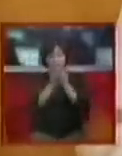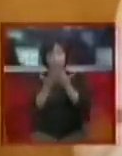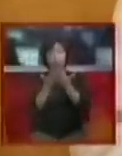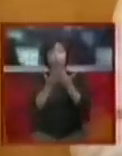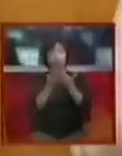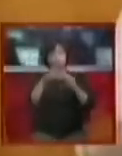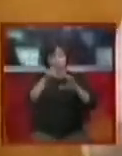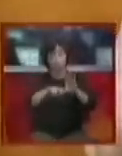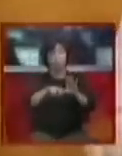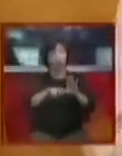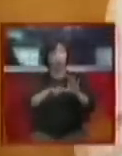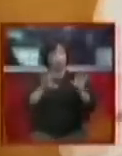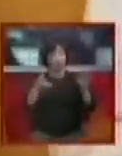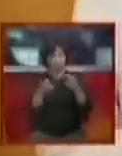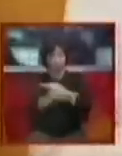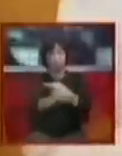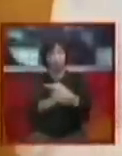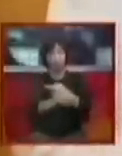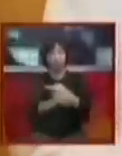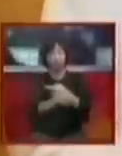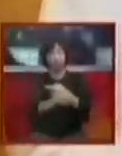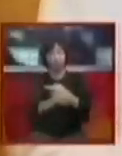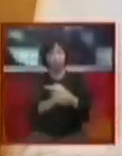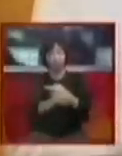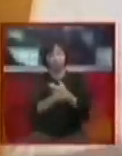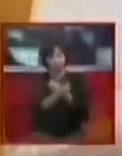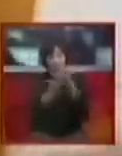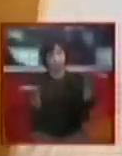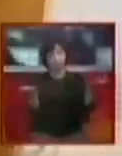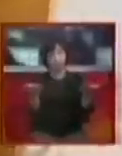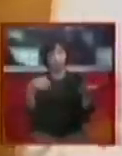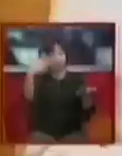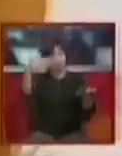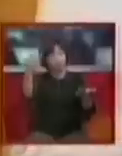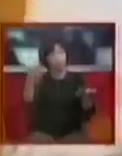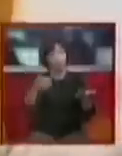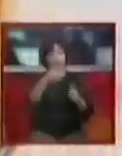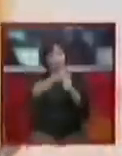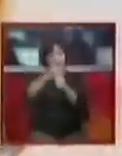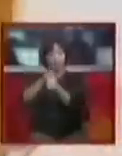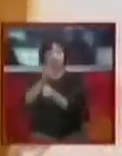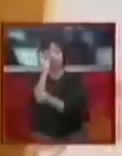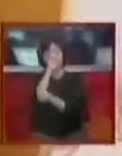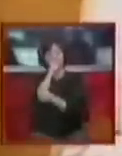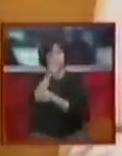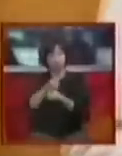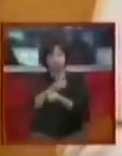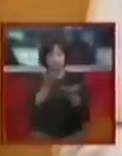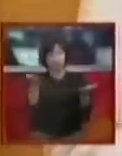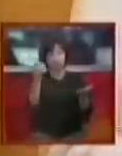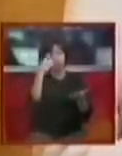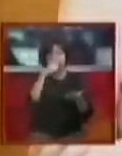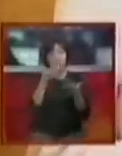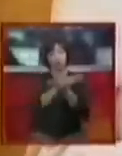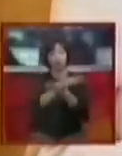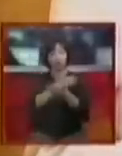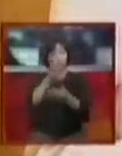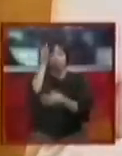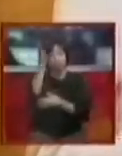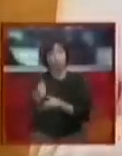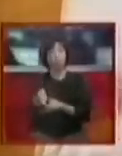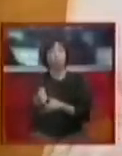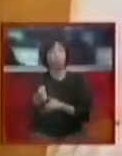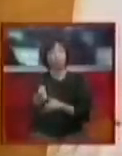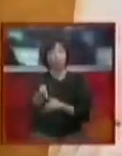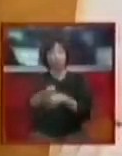na napasakamay ng kabataan, ang bawat Pilipinong nahandugan ng bagong